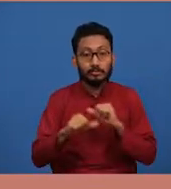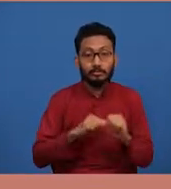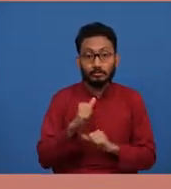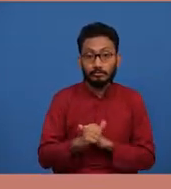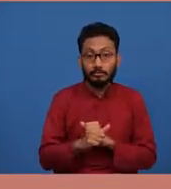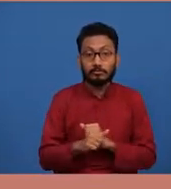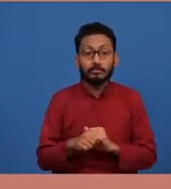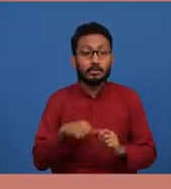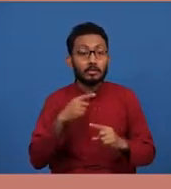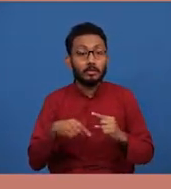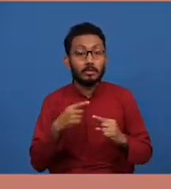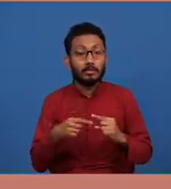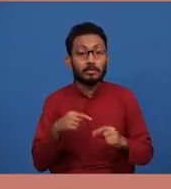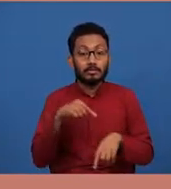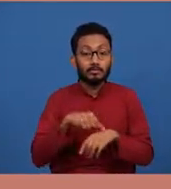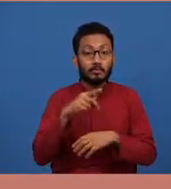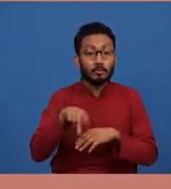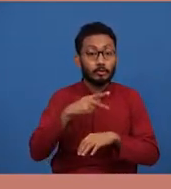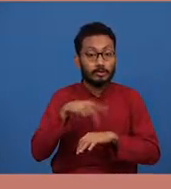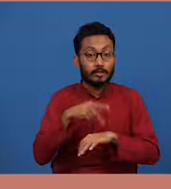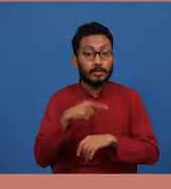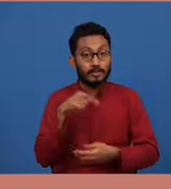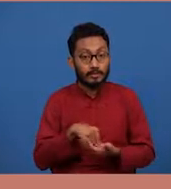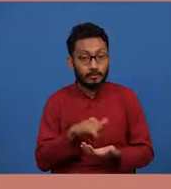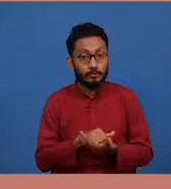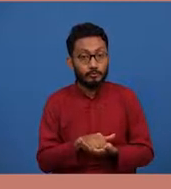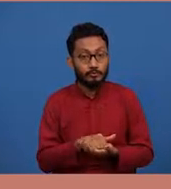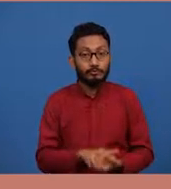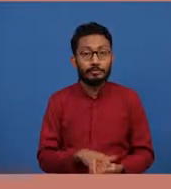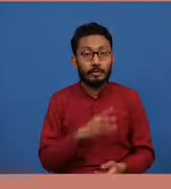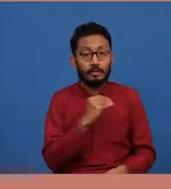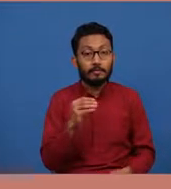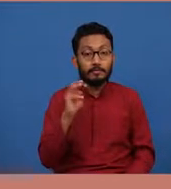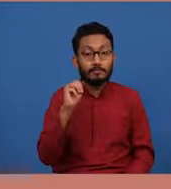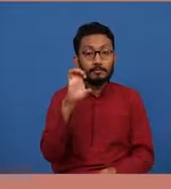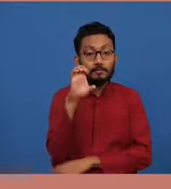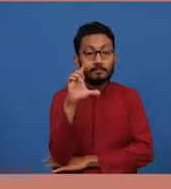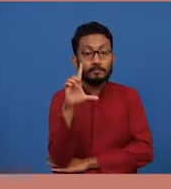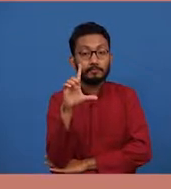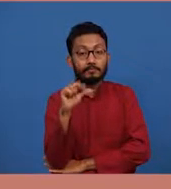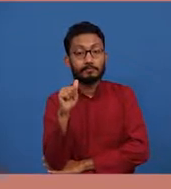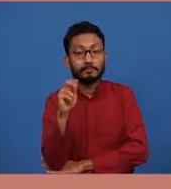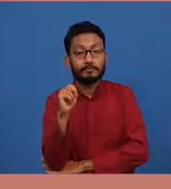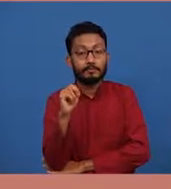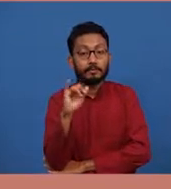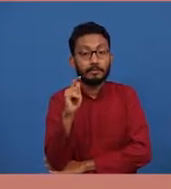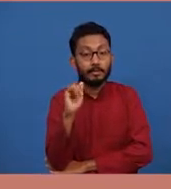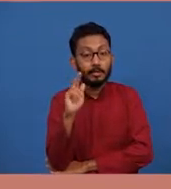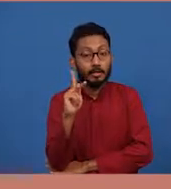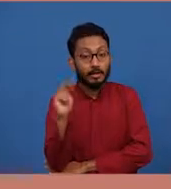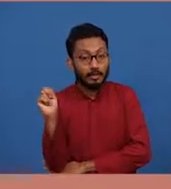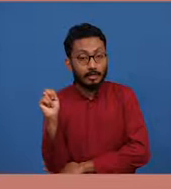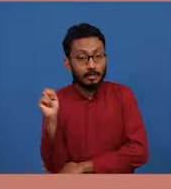itu, di samping melestarikan Rama-Rama di situ. Keluarga Sang